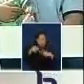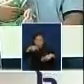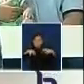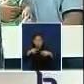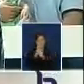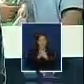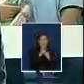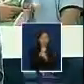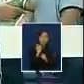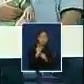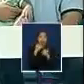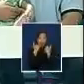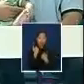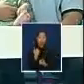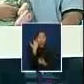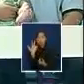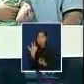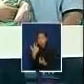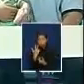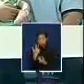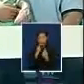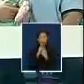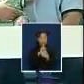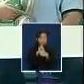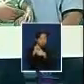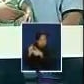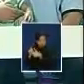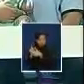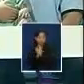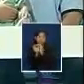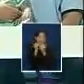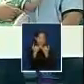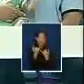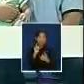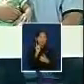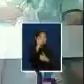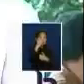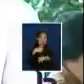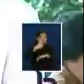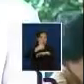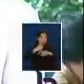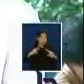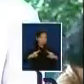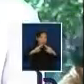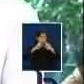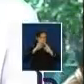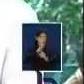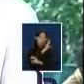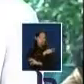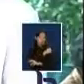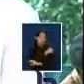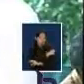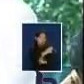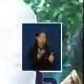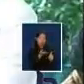นะครับวันนี้เรามี3ท่านที่จะมาตอบปัญหาข้อข้องใจต่างๆนะครับท่านแรกท่านรัฐมนตรีวิทยาบุรณศิริรัฐมนตรีว่าการกระทรวงสาธารณสุ